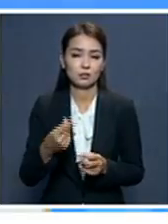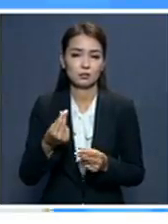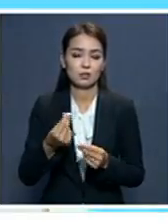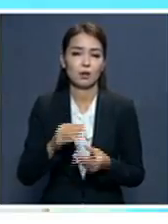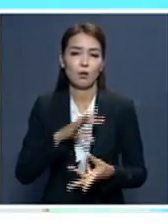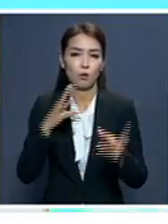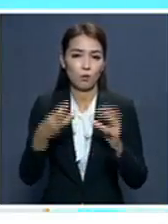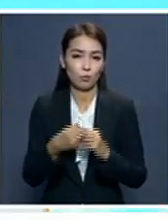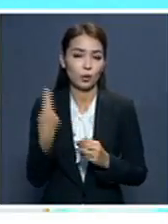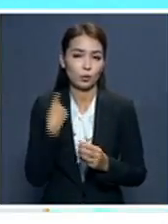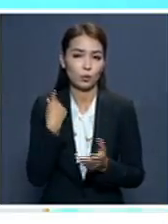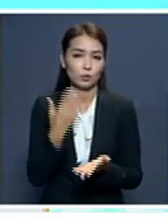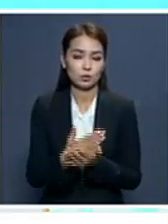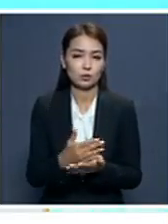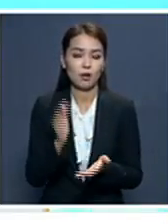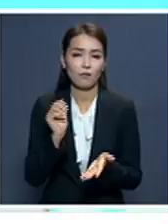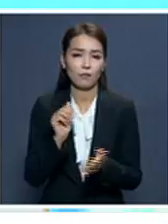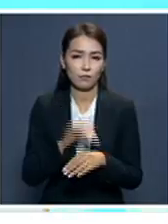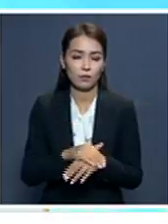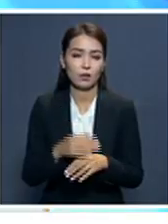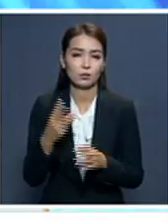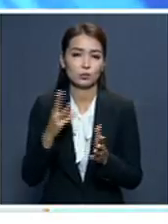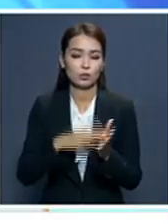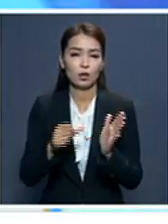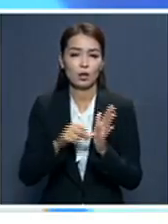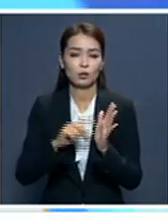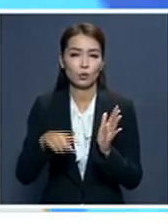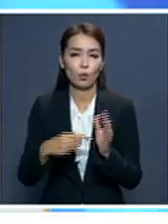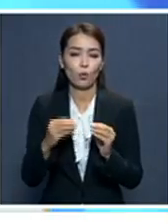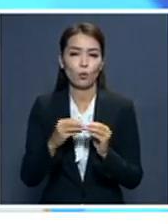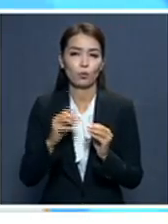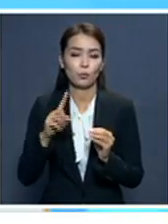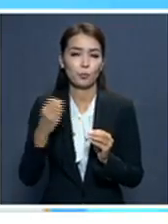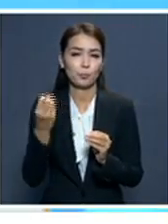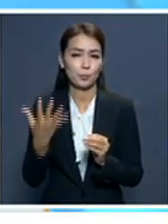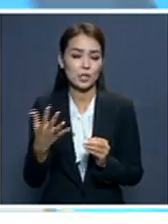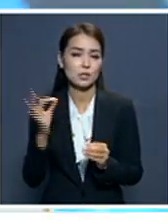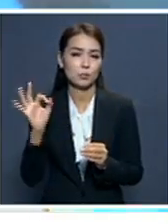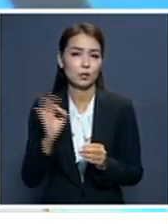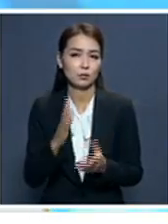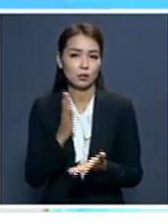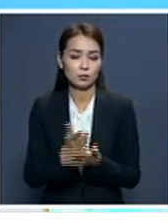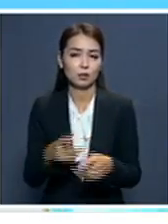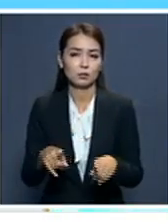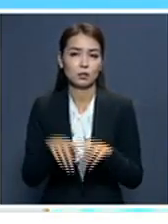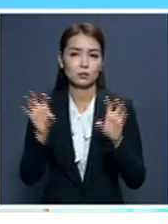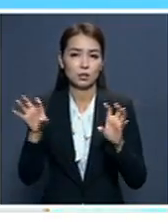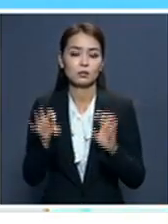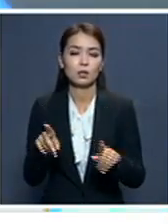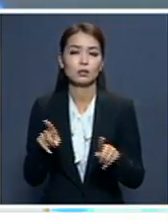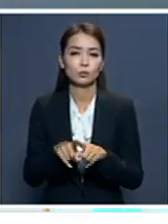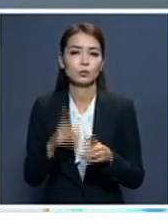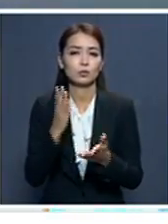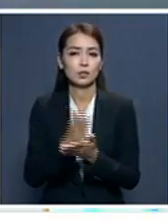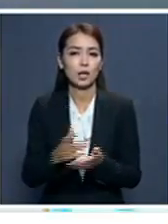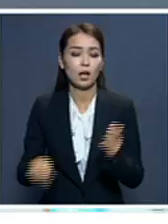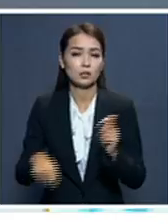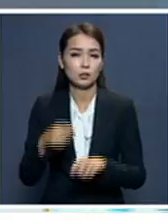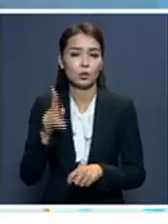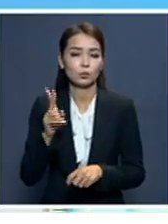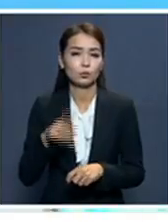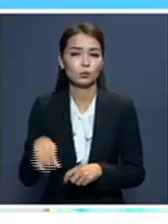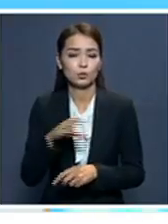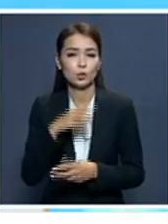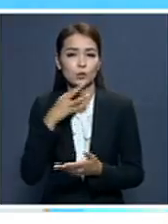көлемі 6,5 миллиард теңге. Оны рақымшылық арқылы кешіру көзделген. Заңды тұлғалар туралы айтсақ, шағын және